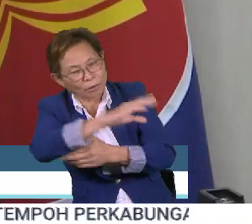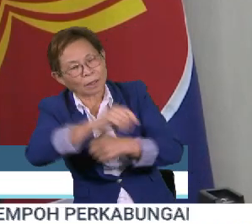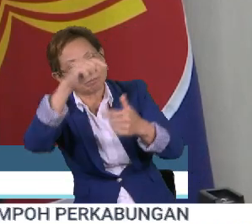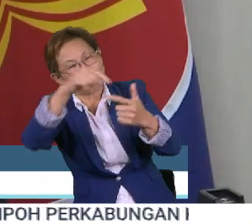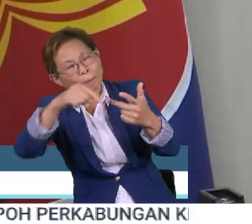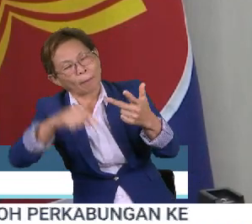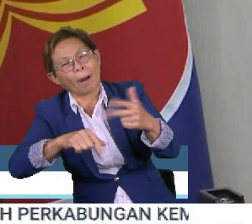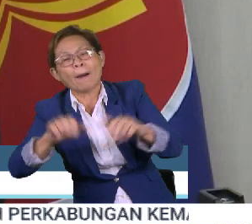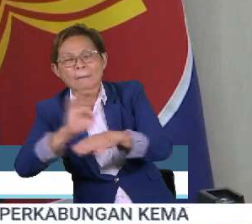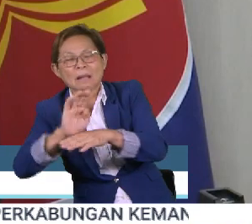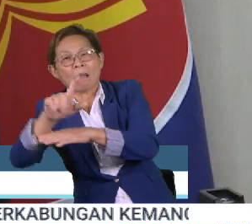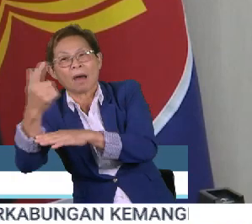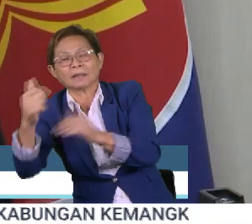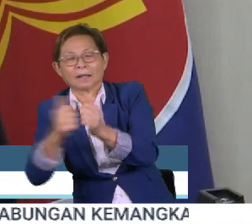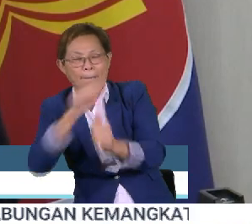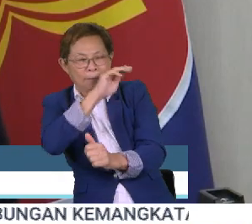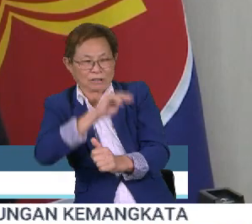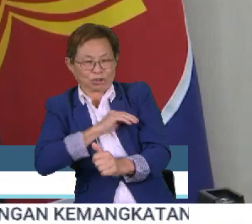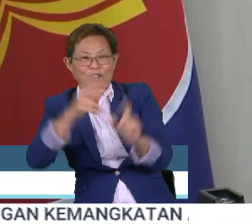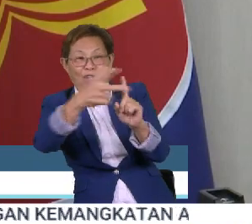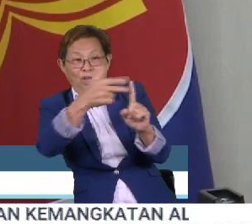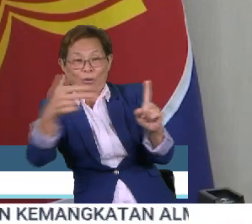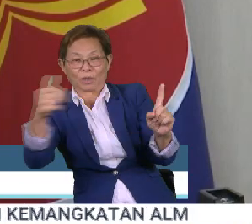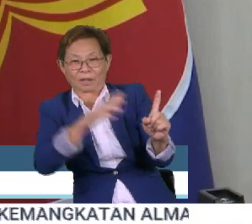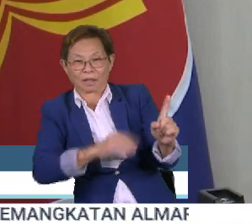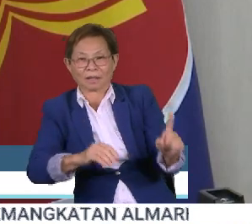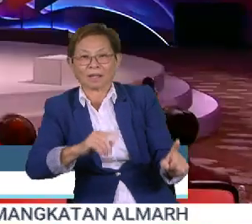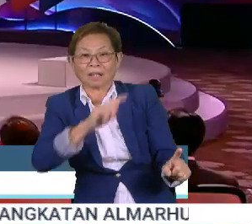beberapa kegiatan bersama menteri luar negeri